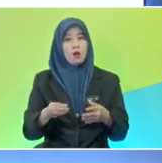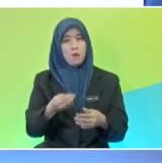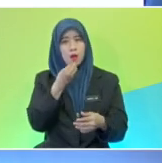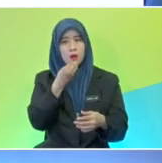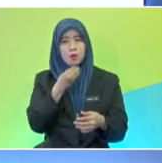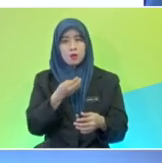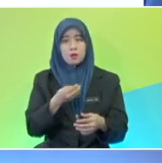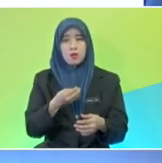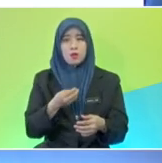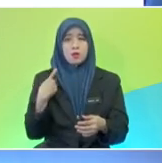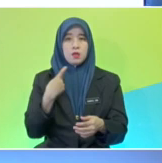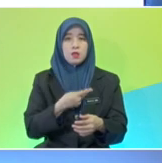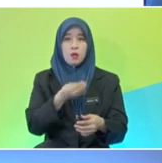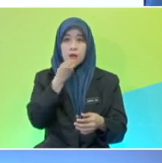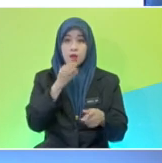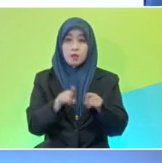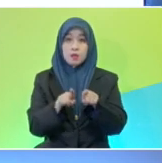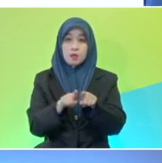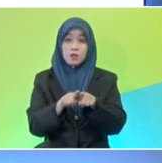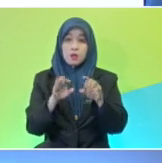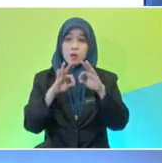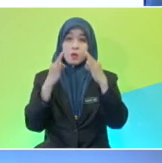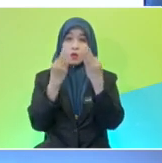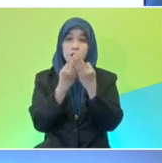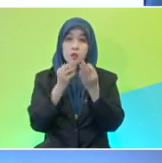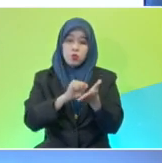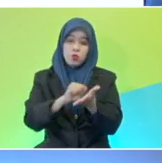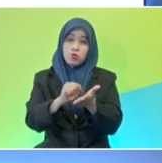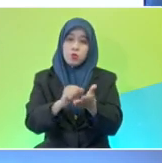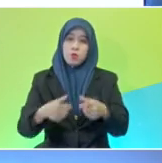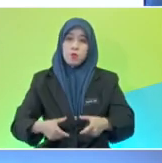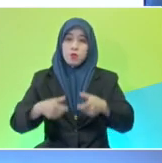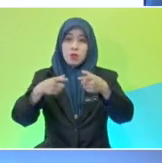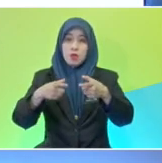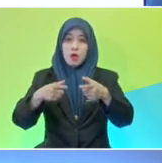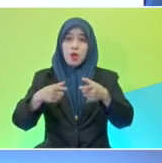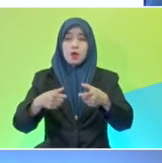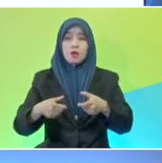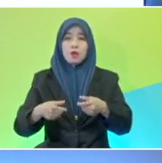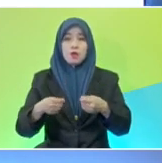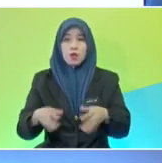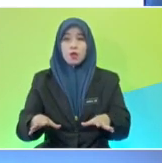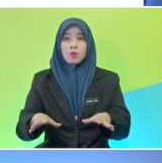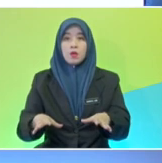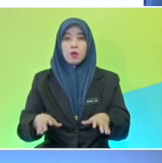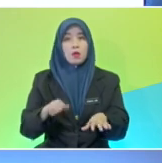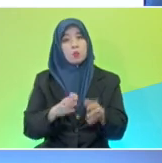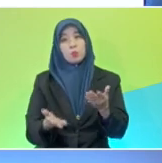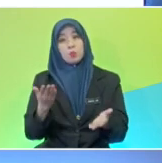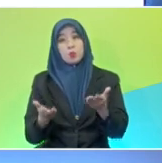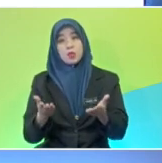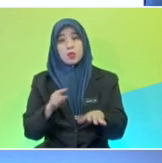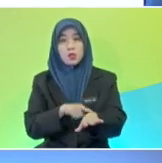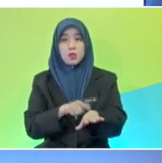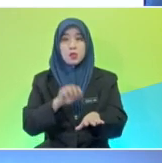kita nak makan bersama ahli keluarga pada pukul 8 kan? Kita nak bantu cuci pinggan ke atau apa-apa bersama keluarga mungkin pukul 10 lah. Pukul